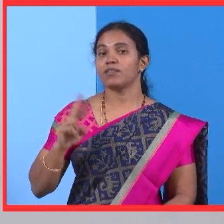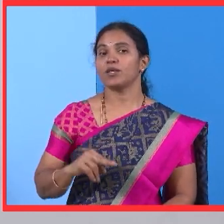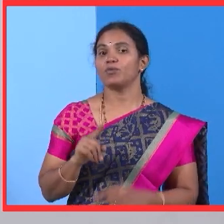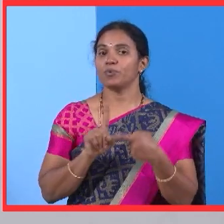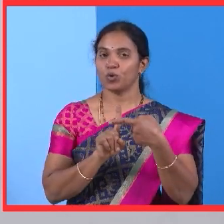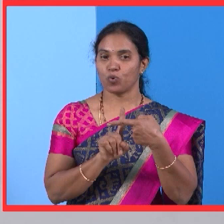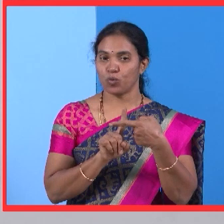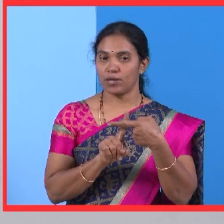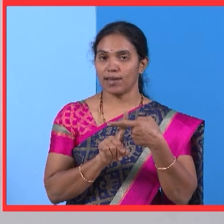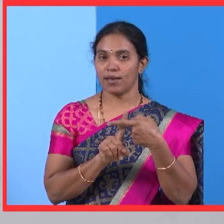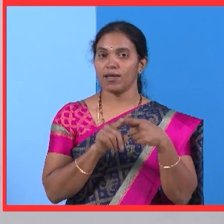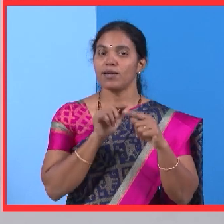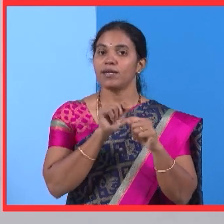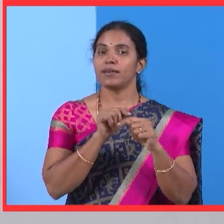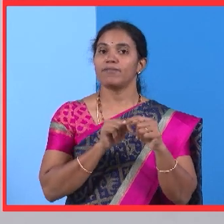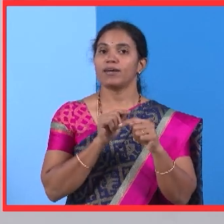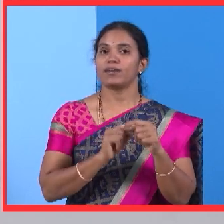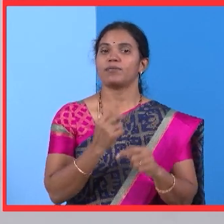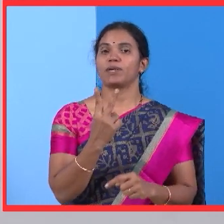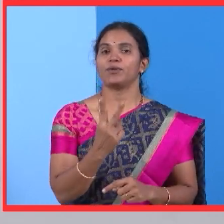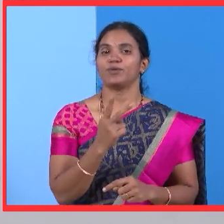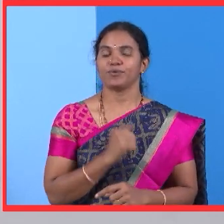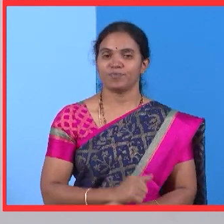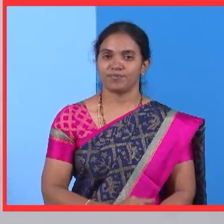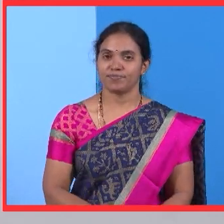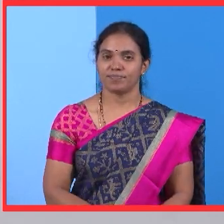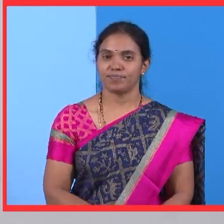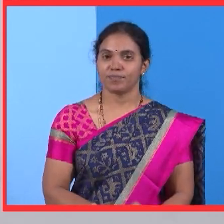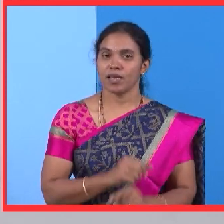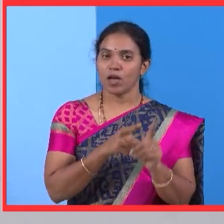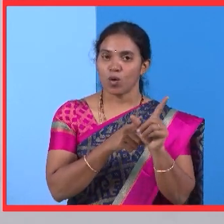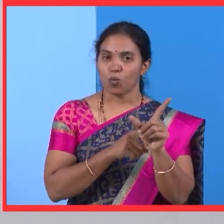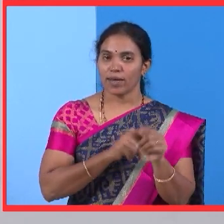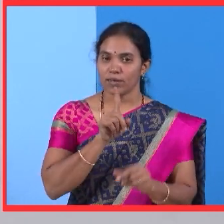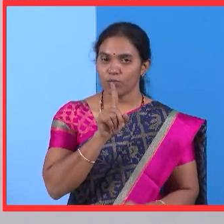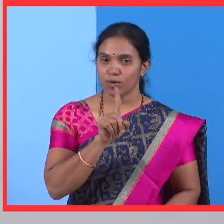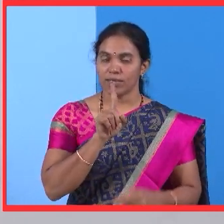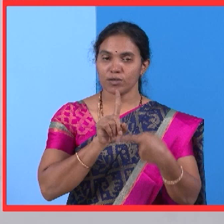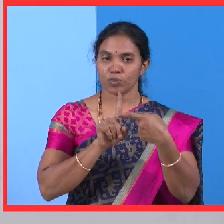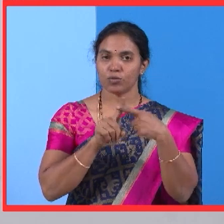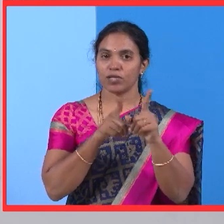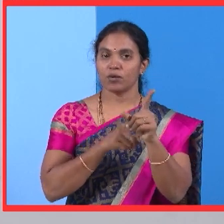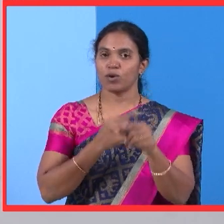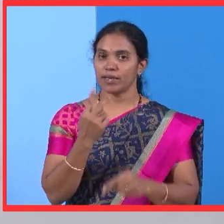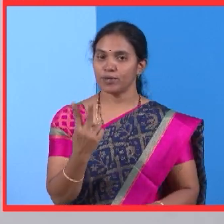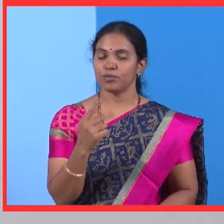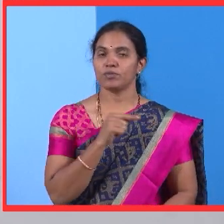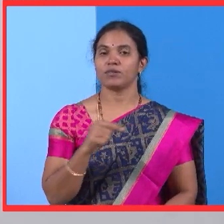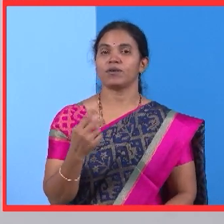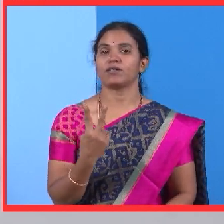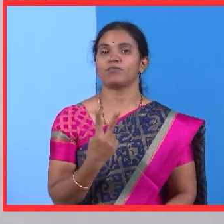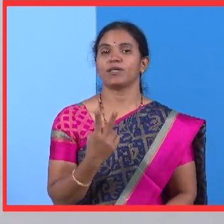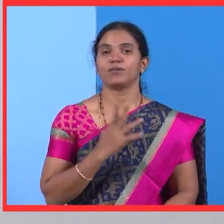அதாவது ஒய் ஒன் பிளஸ் ஒய் டூ பை டூ, ஒய் ஒன் பிளஸ் ஒய் டூ பை டூ. அடுத்தது இந்த